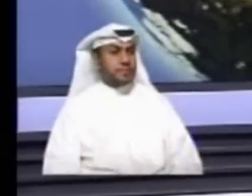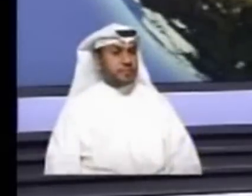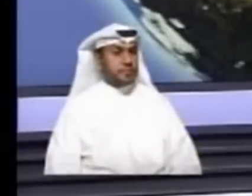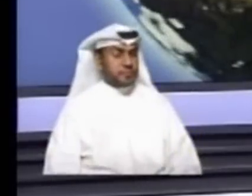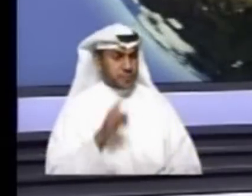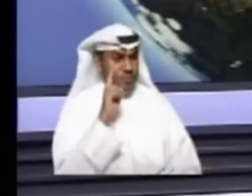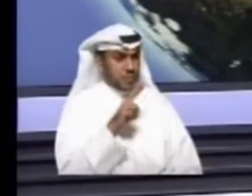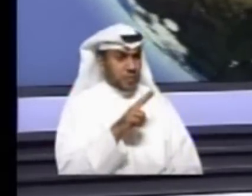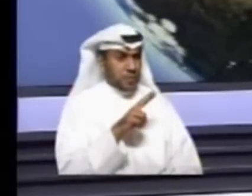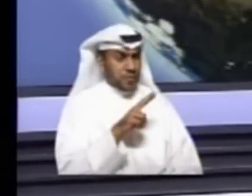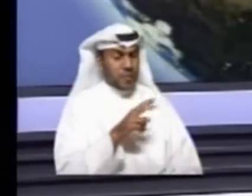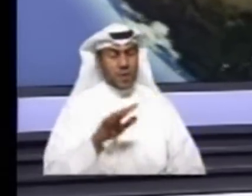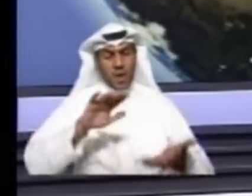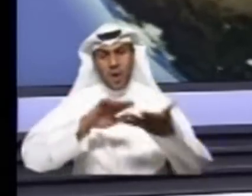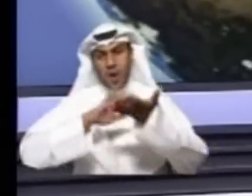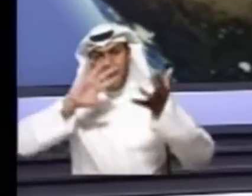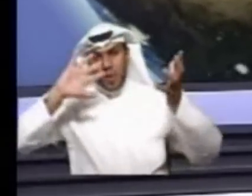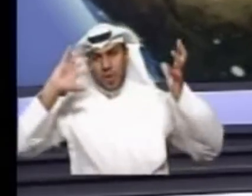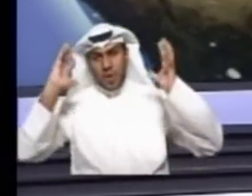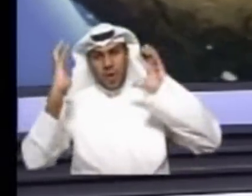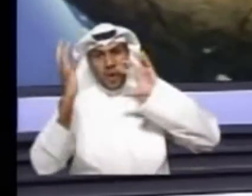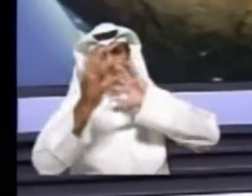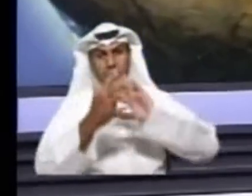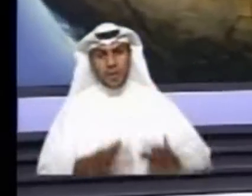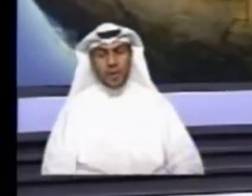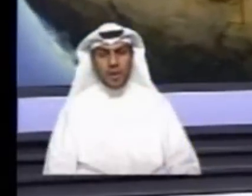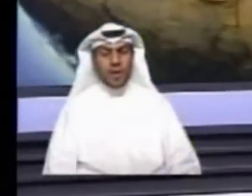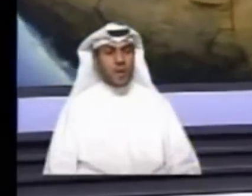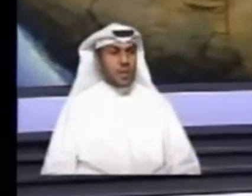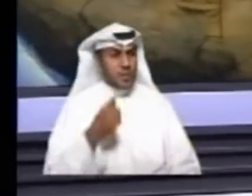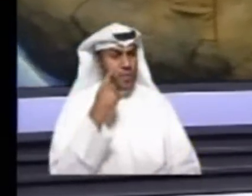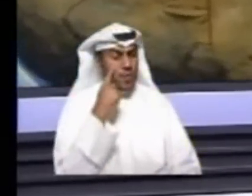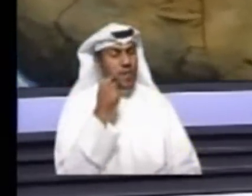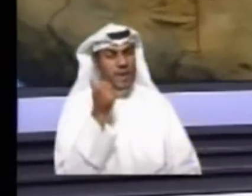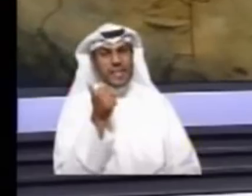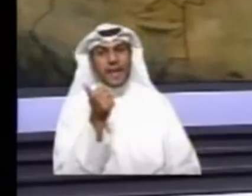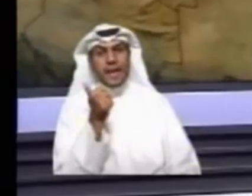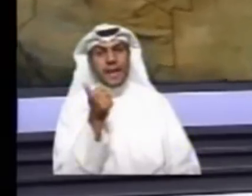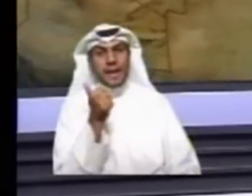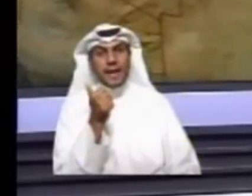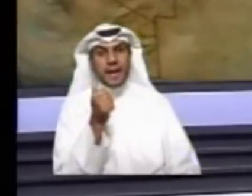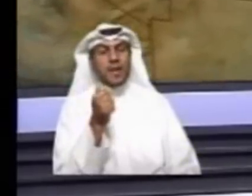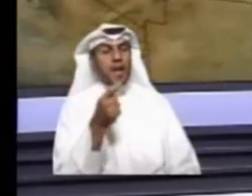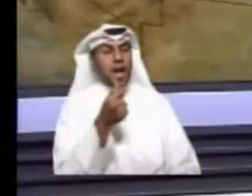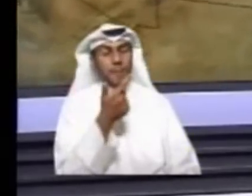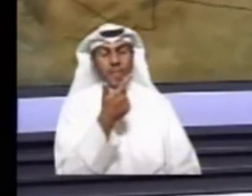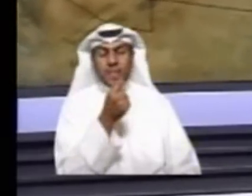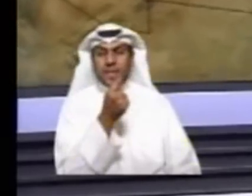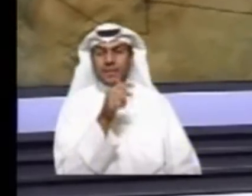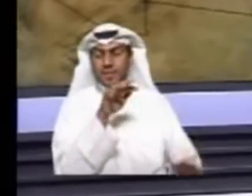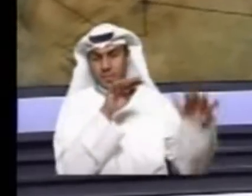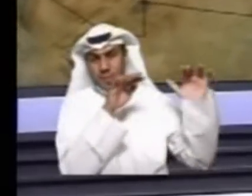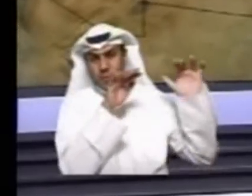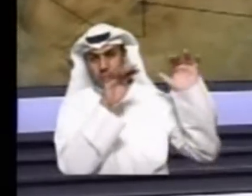صور الاقمار الصناعيه خلال ال 24 ساعه الماضيه تبين لنا ان الاجواء كانت صافيه بوج عام على دوله الكويت ايضا لاحظ عبور كميه من